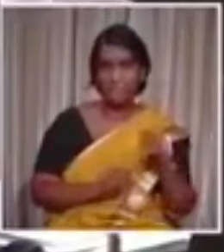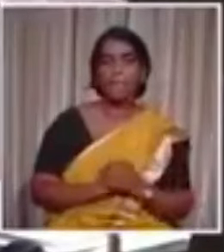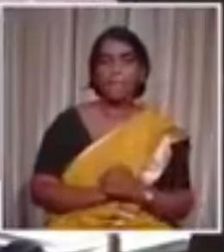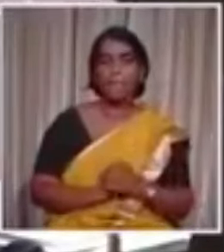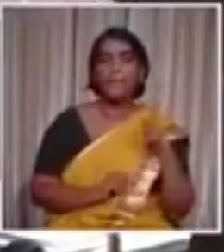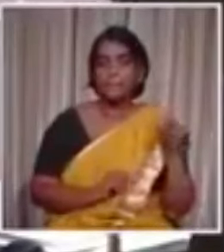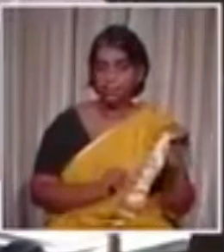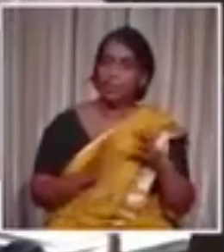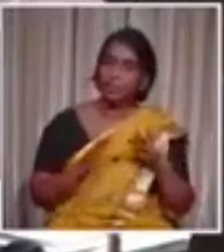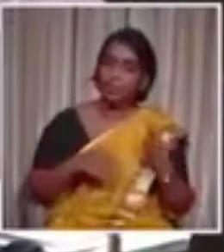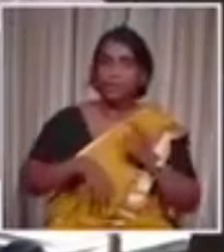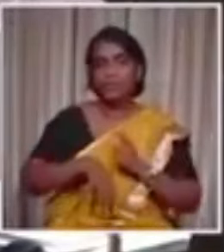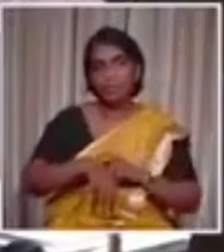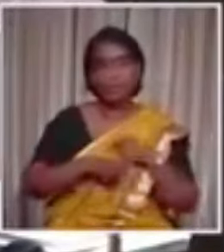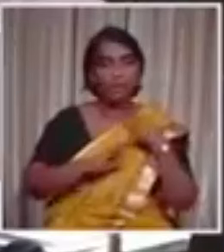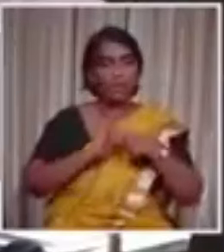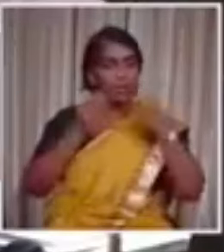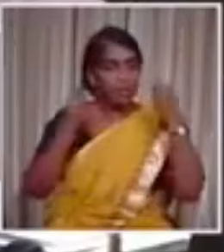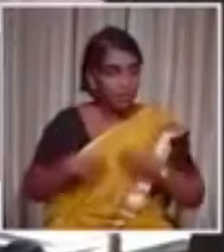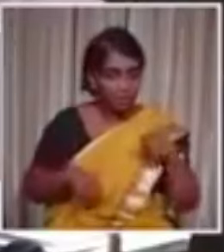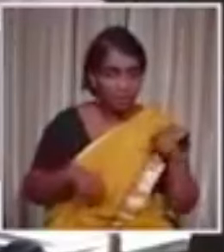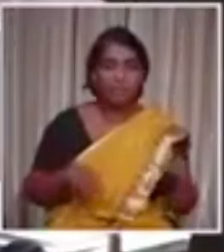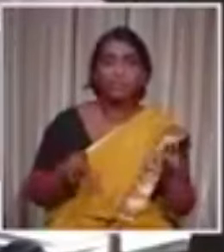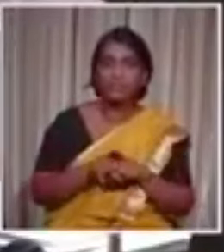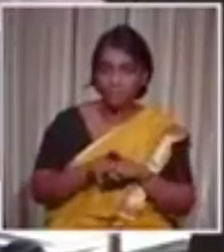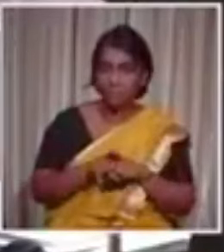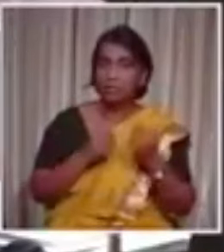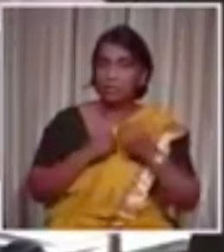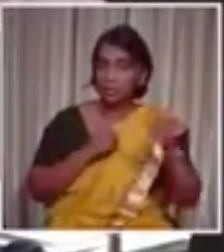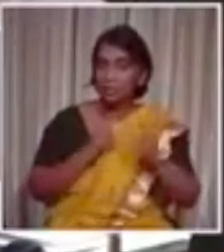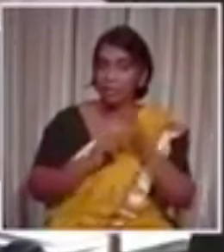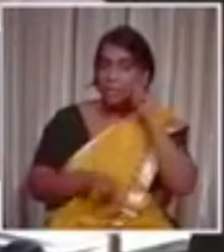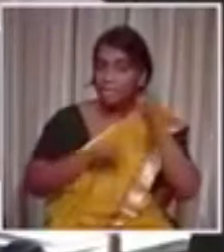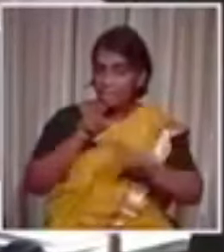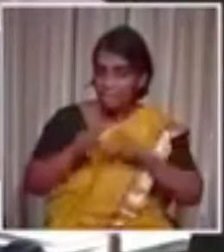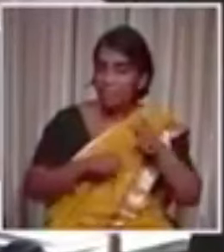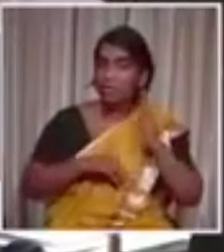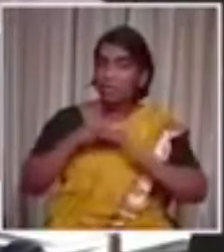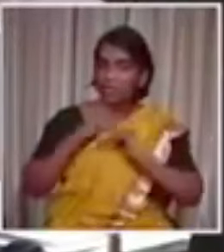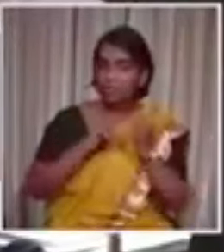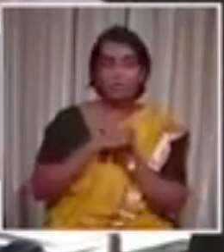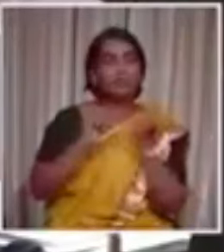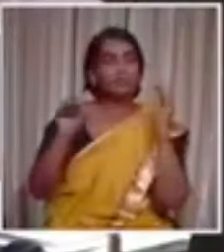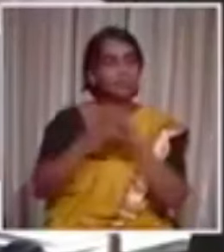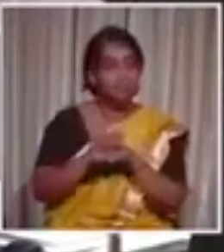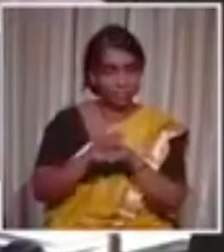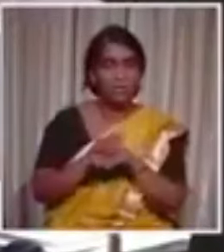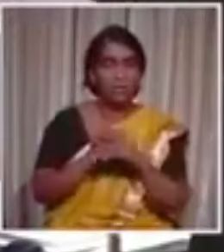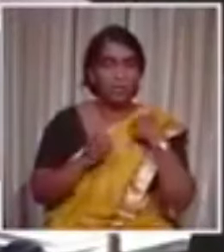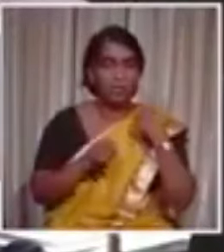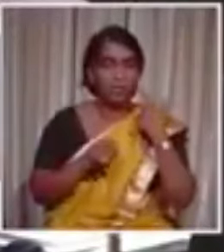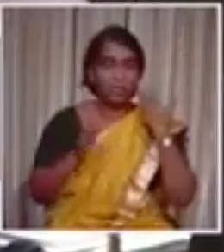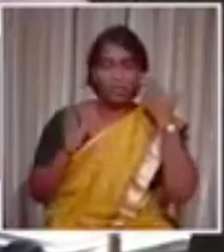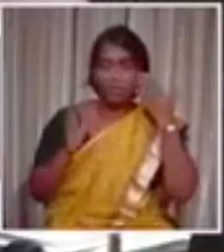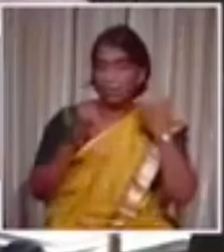එනිසා ඕනෑම වෙලාවකදී කඩා වැටුණු රටක් ඉදිරියට ගෙනීමේදී එහි පොදු ජනයාගේ සක්‍රීය මැදිහත්වීම දායකත්වය ලබා ගන්න නම්